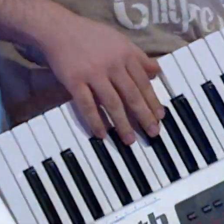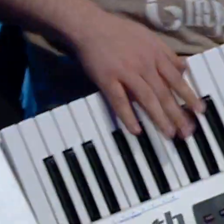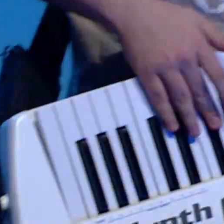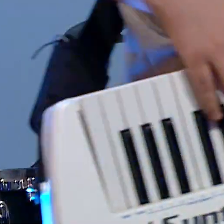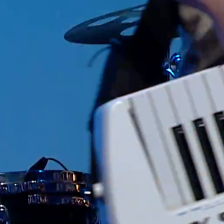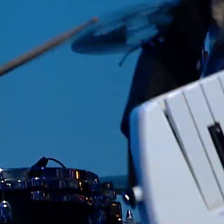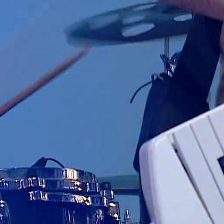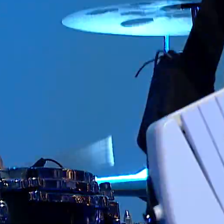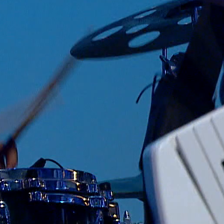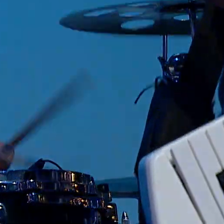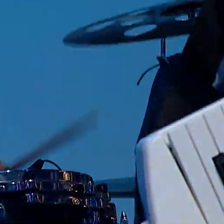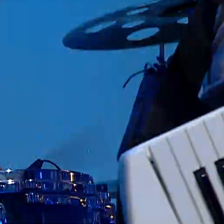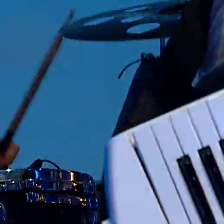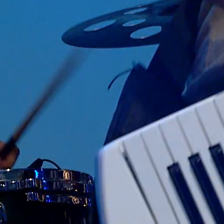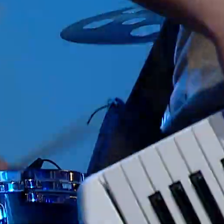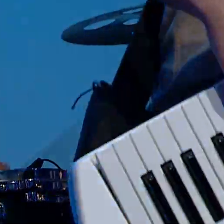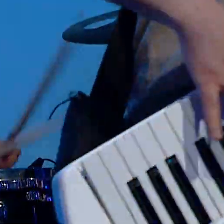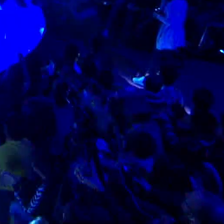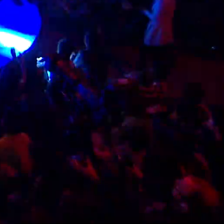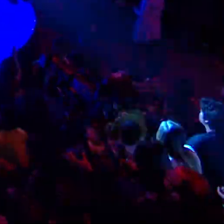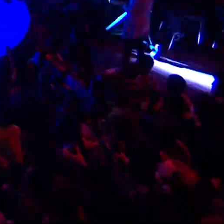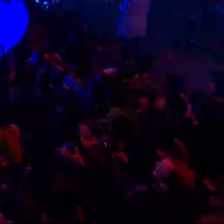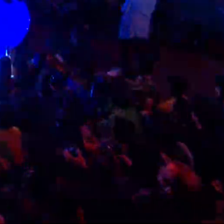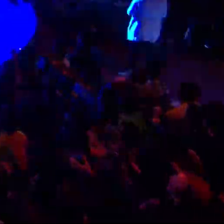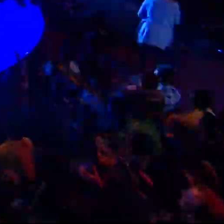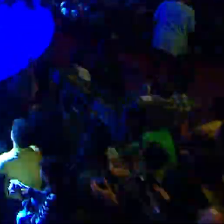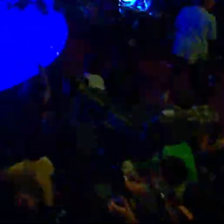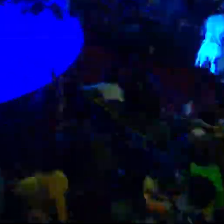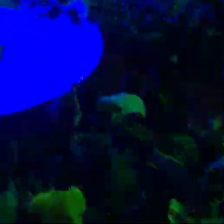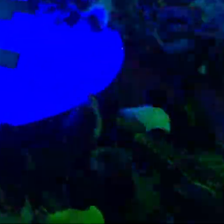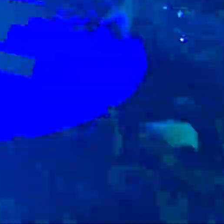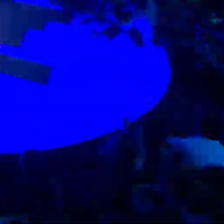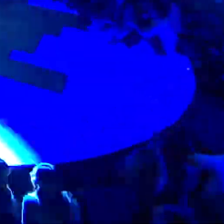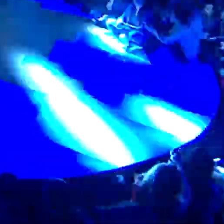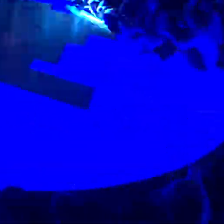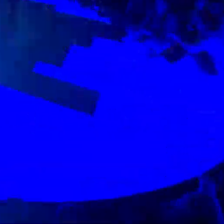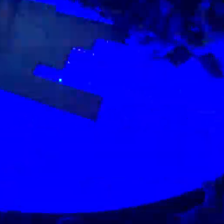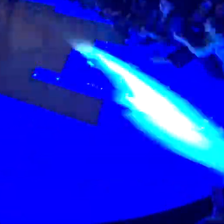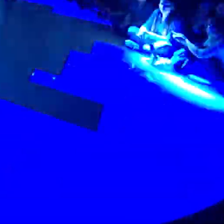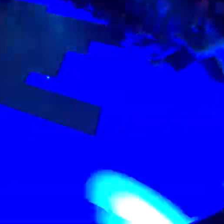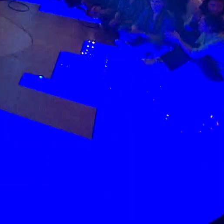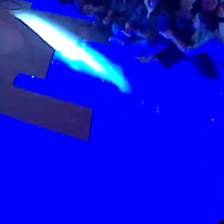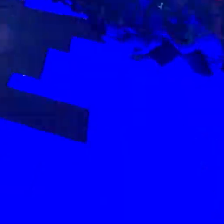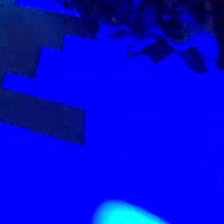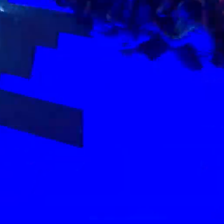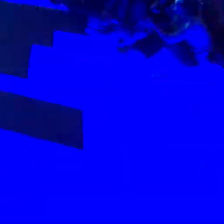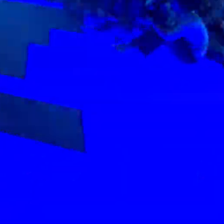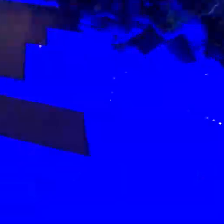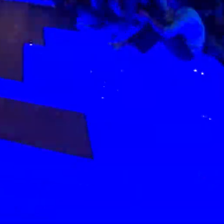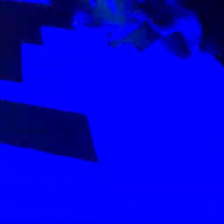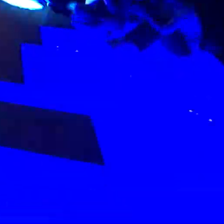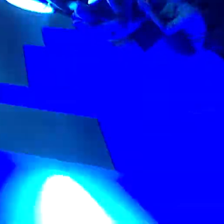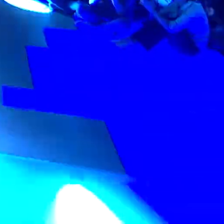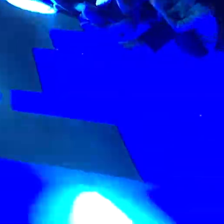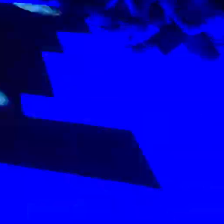başlıyor. Karşınızda televizyondan arkadaşınız Makina Kafa Okan